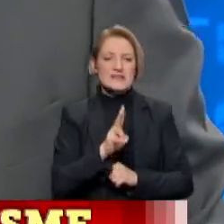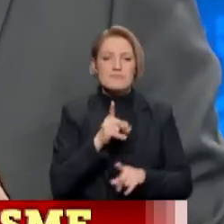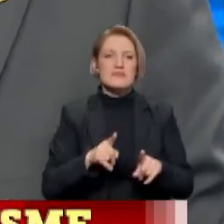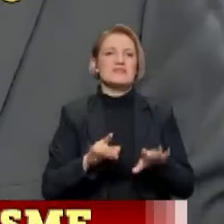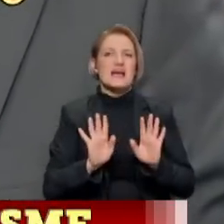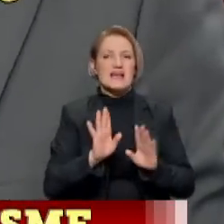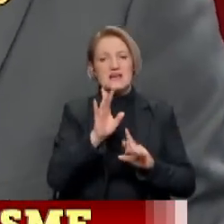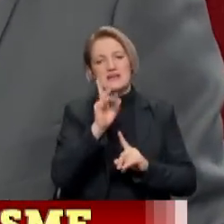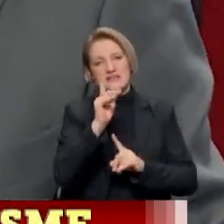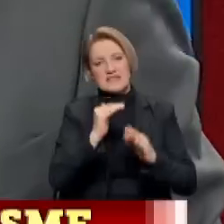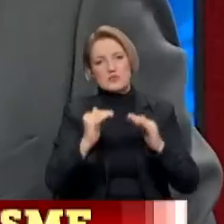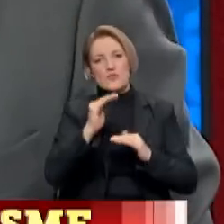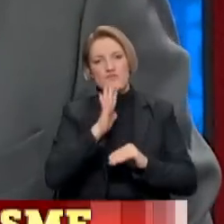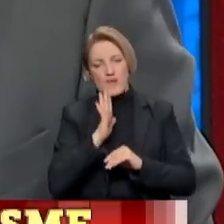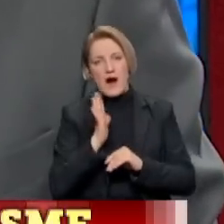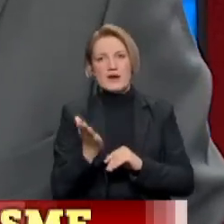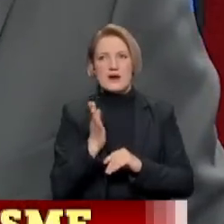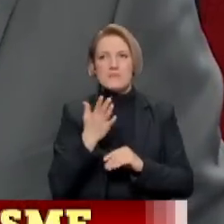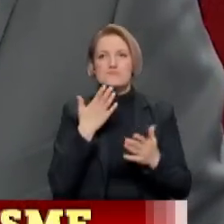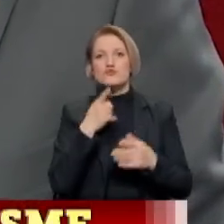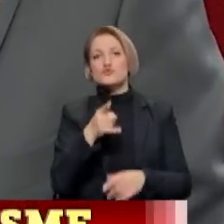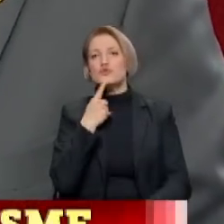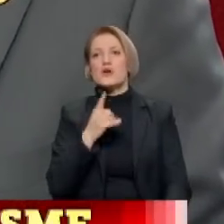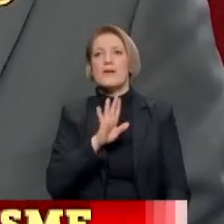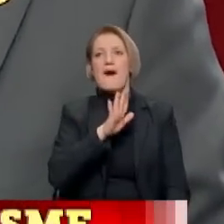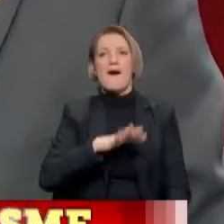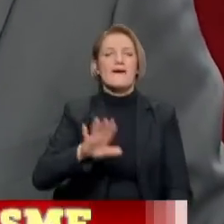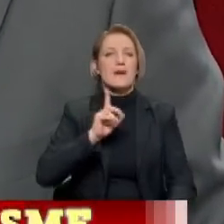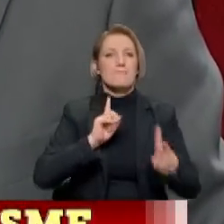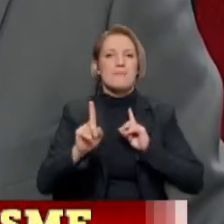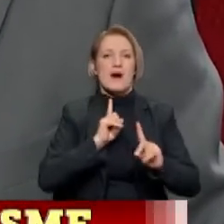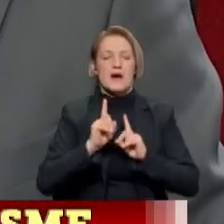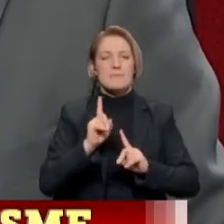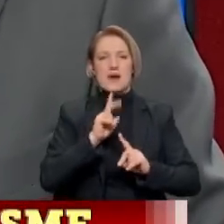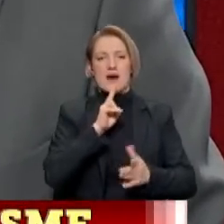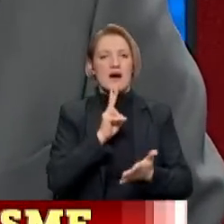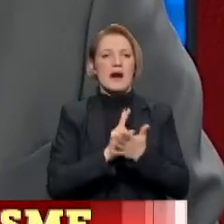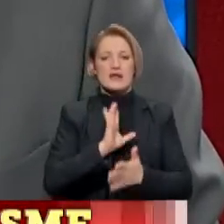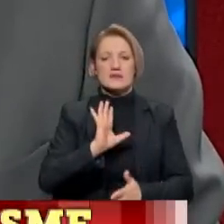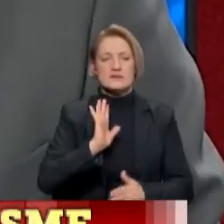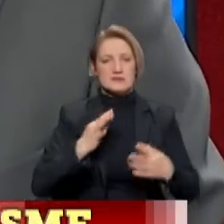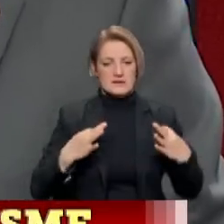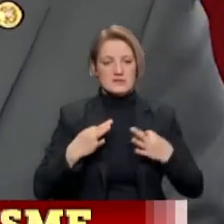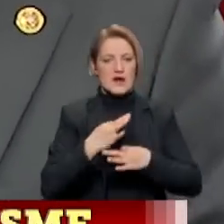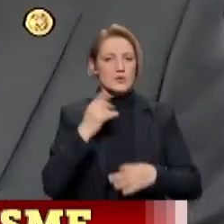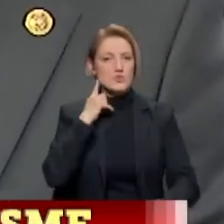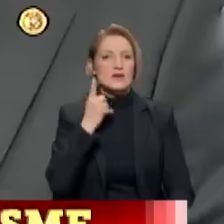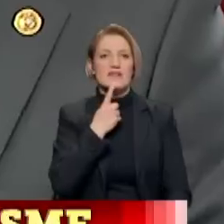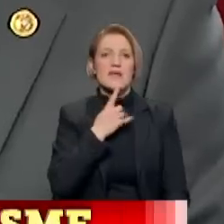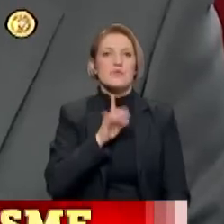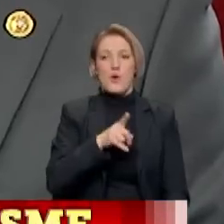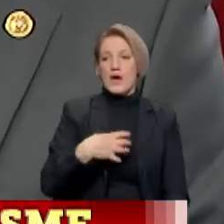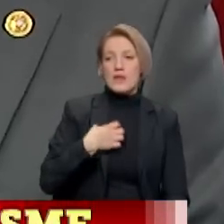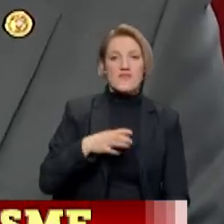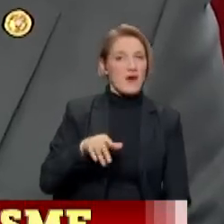değil. İşte istinaf var, Yargıtay var. Mesela şunu söylemiyor. Herkes mahkeme kararlarına saygı duyacak demiyor. O bile endişeli